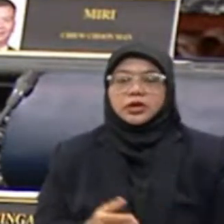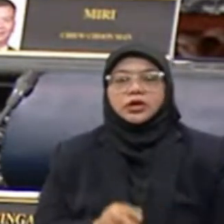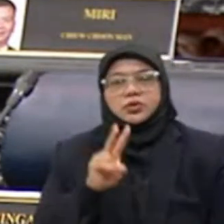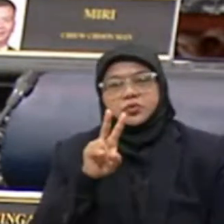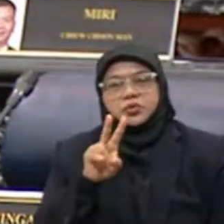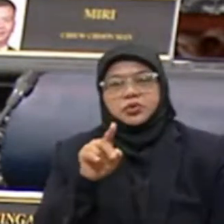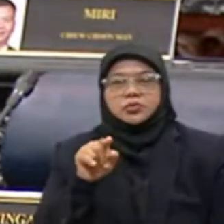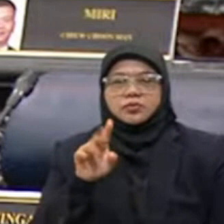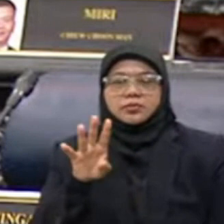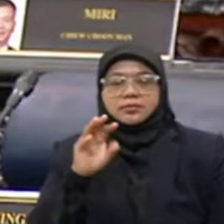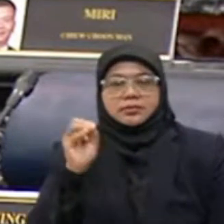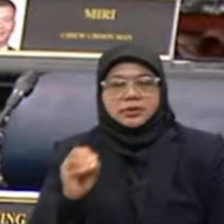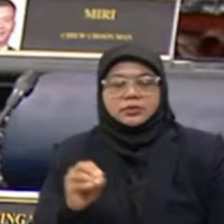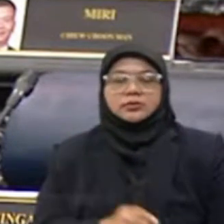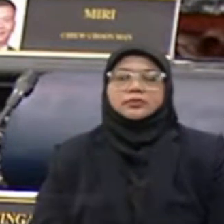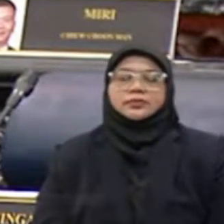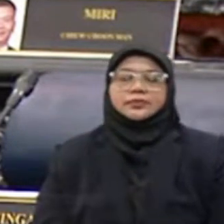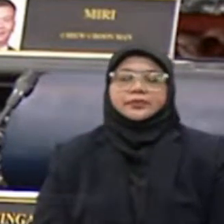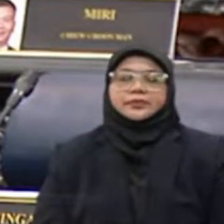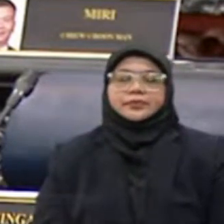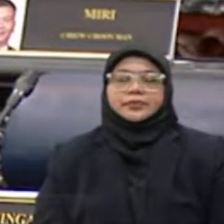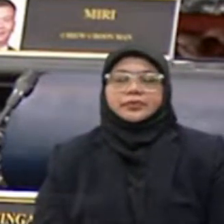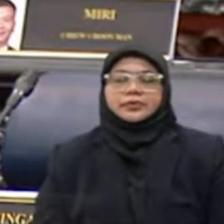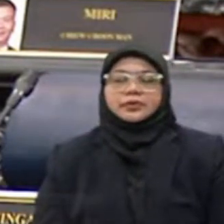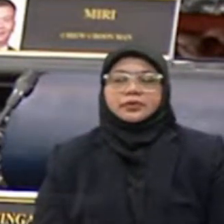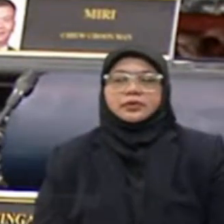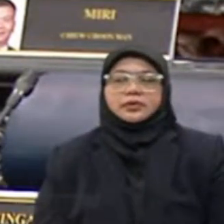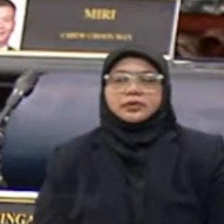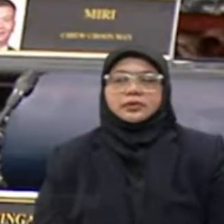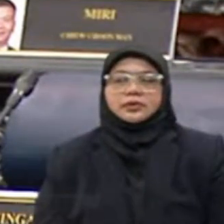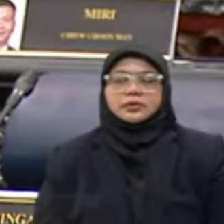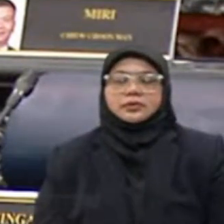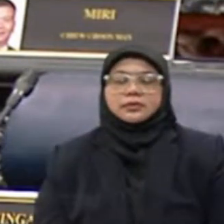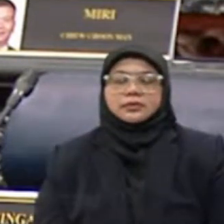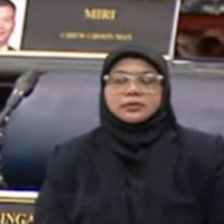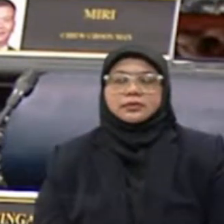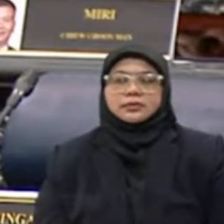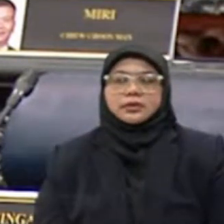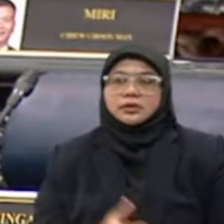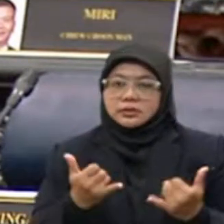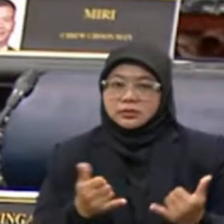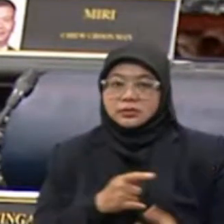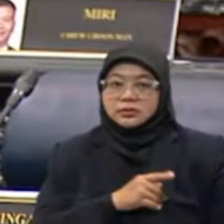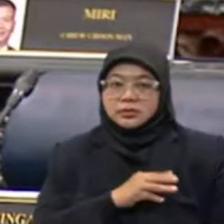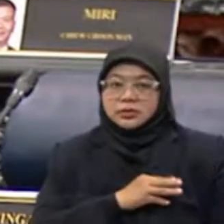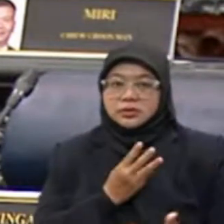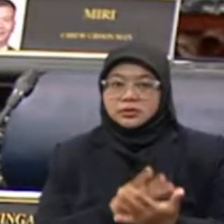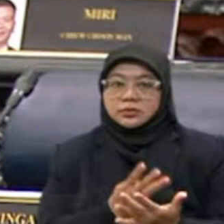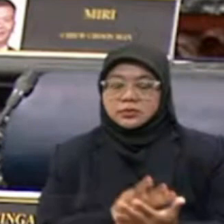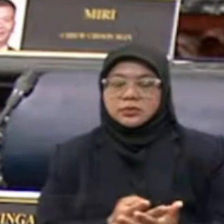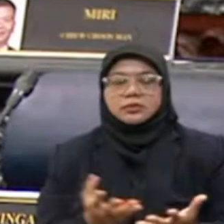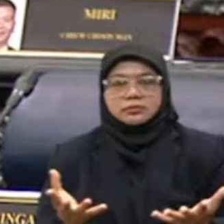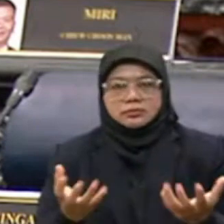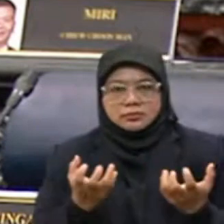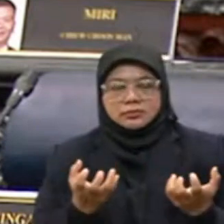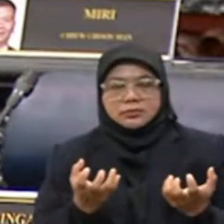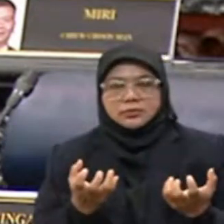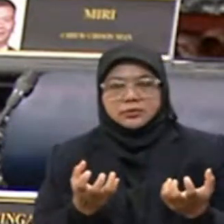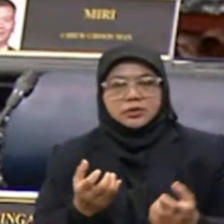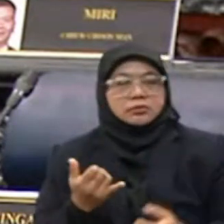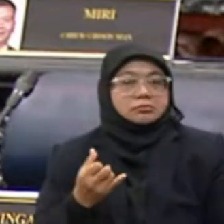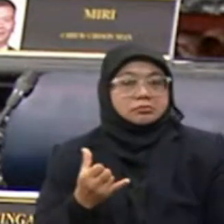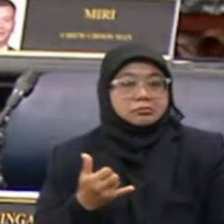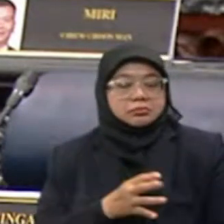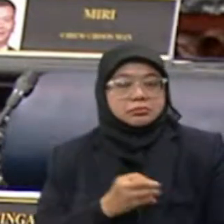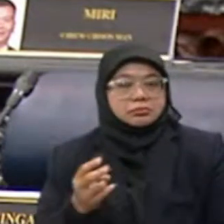ke-400 jadi soalnya saya adakah kementerian keuangan ingin menilai